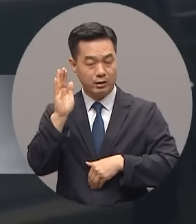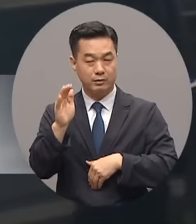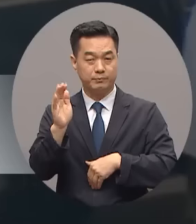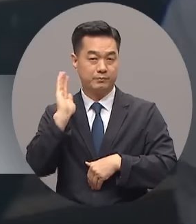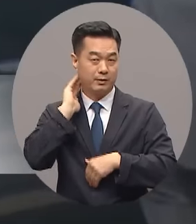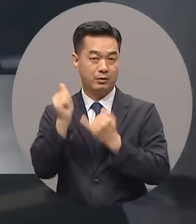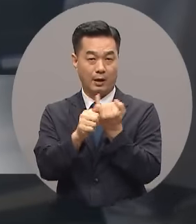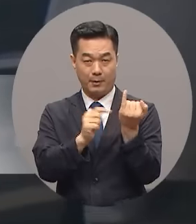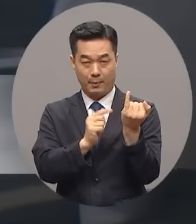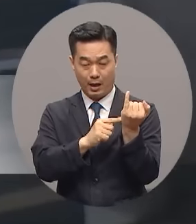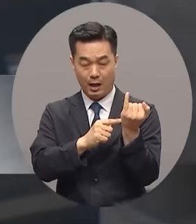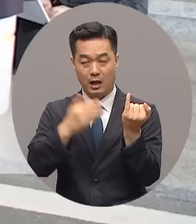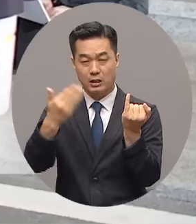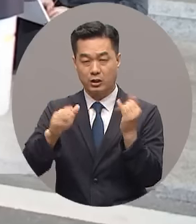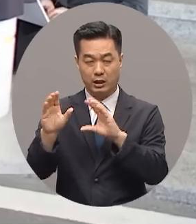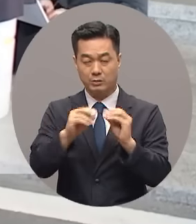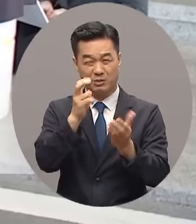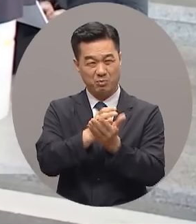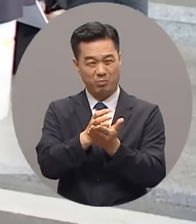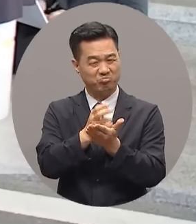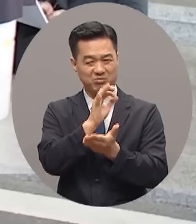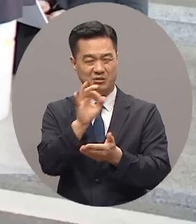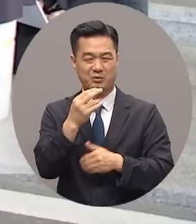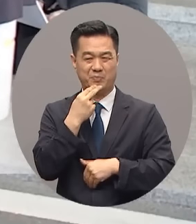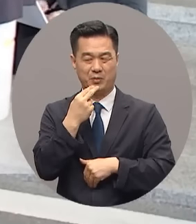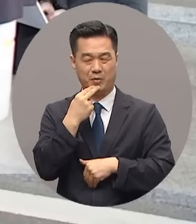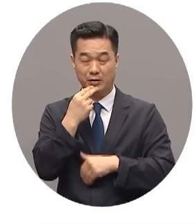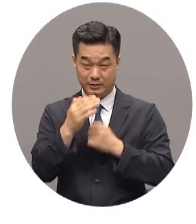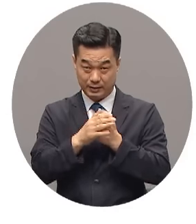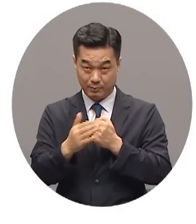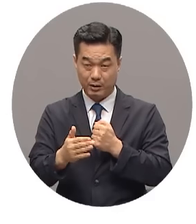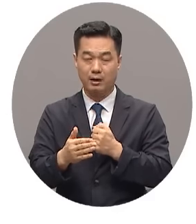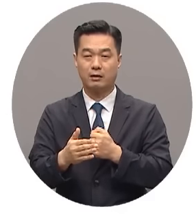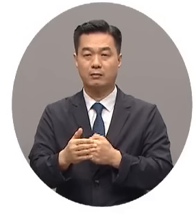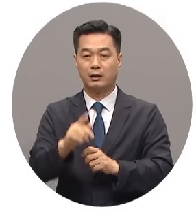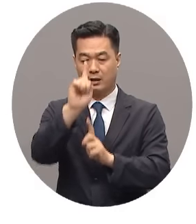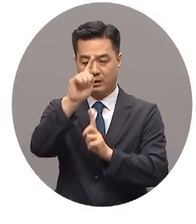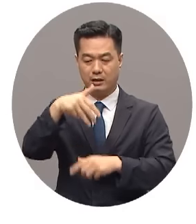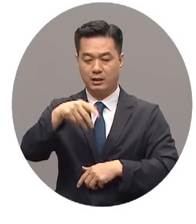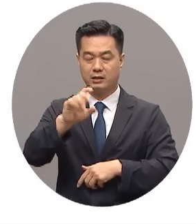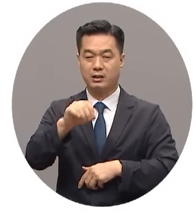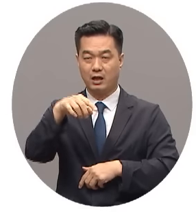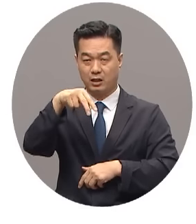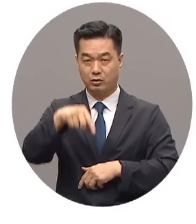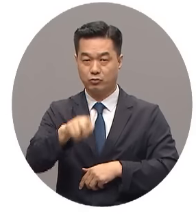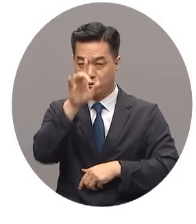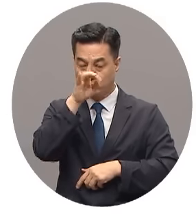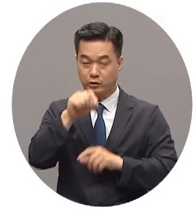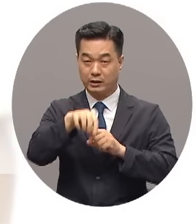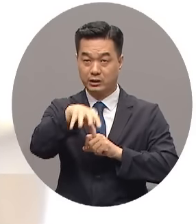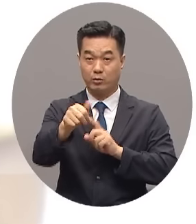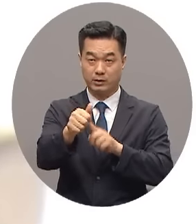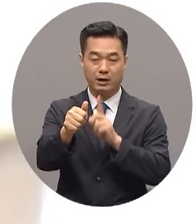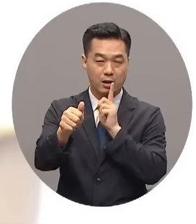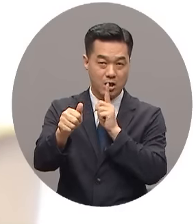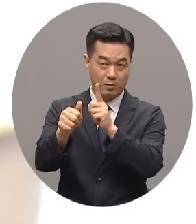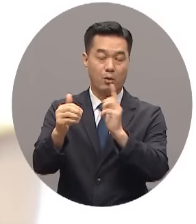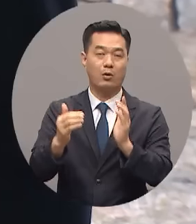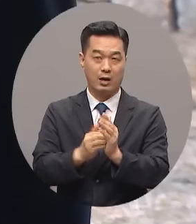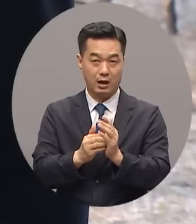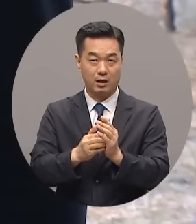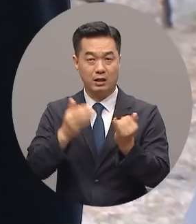청탁금지법 혐의가 인정되지 않는다는 쪽으로 이창수 서울중앙지검장에게 보고한 것을 알려줬습니다